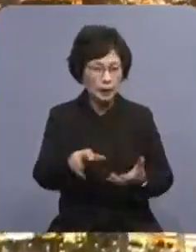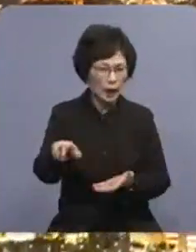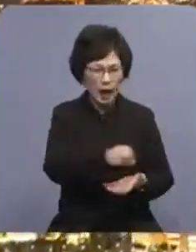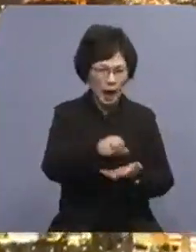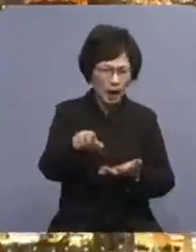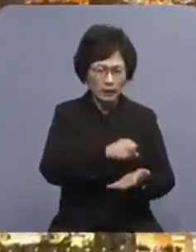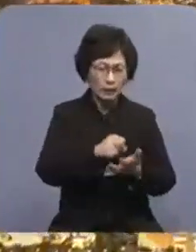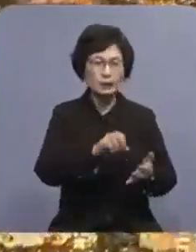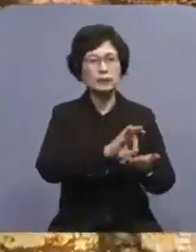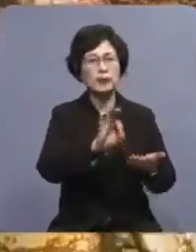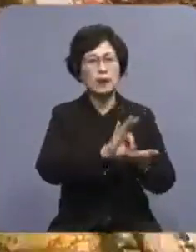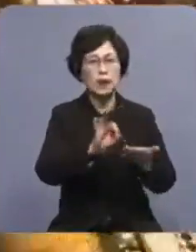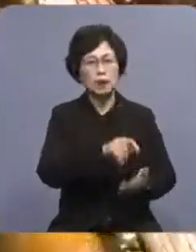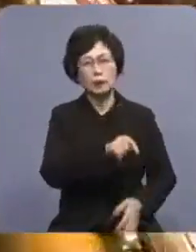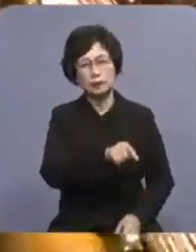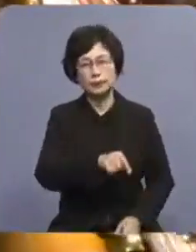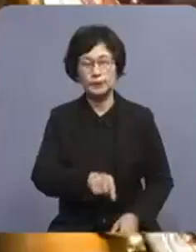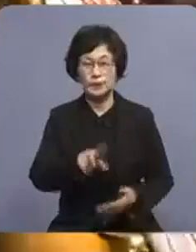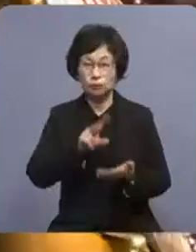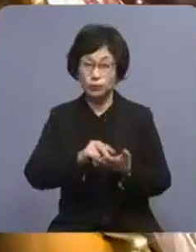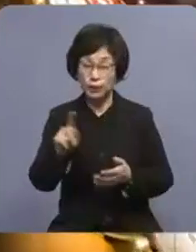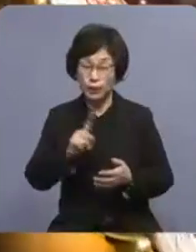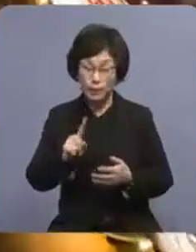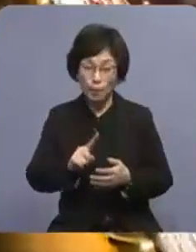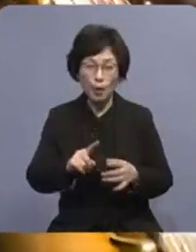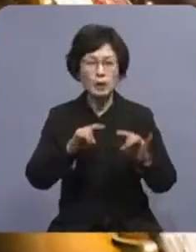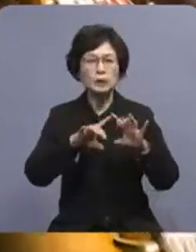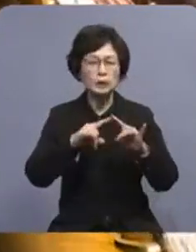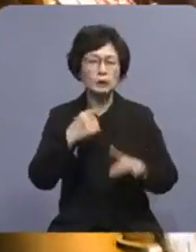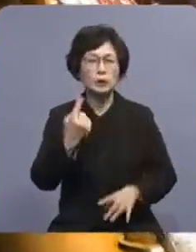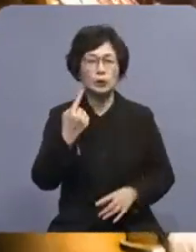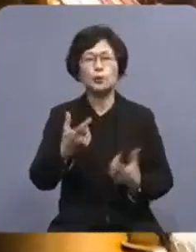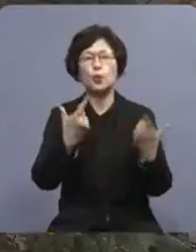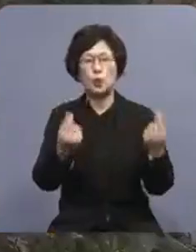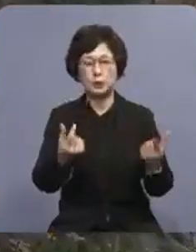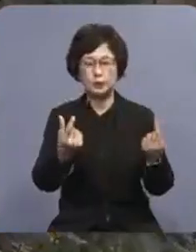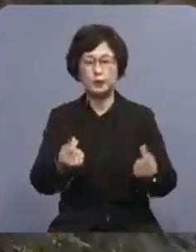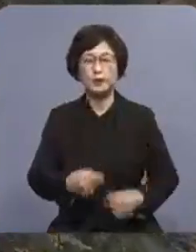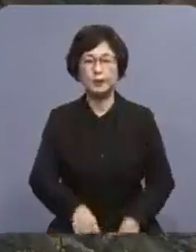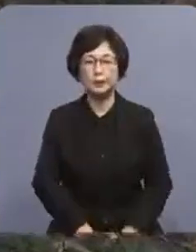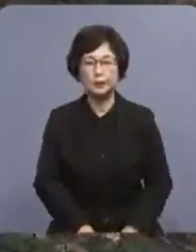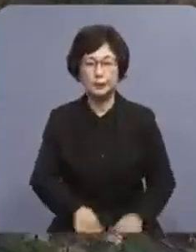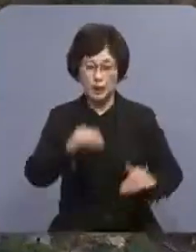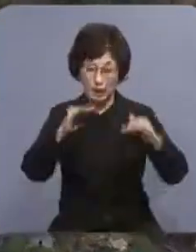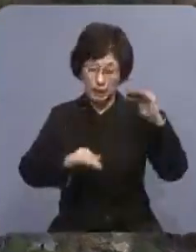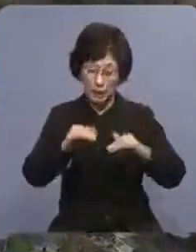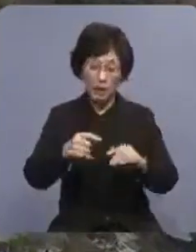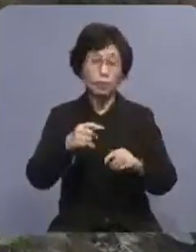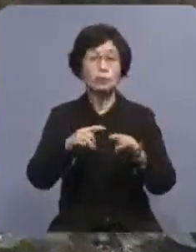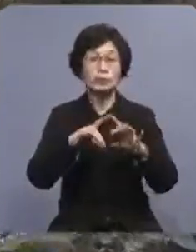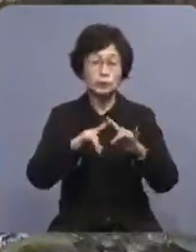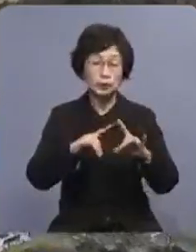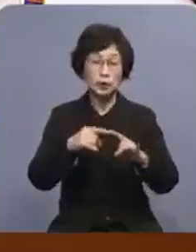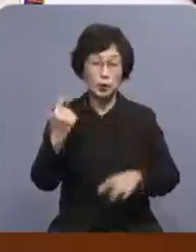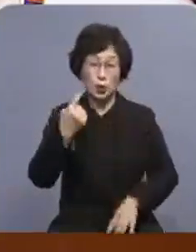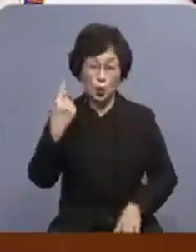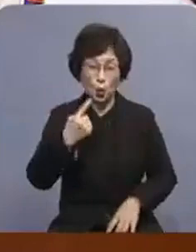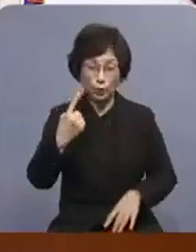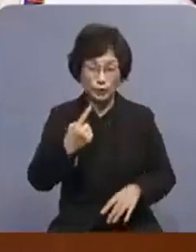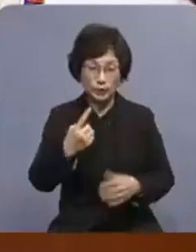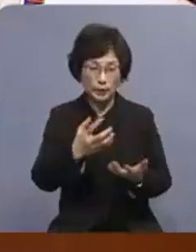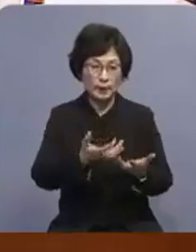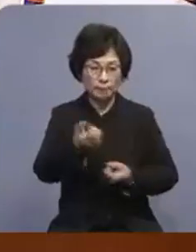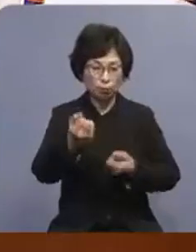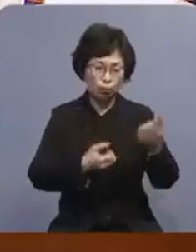끌어다 쓰고 있는 셈입니다 문제는 전기요금은 같다는 겁니다 차등 전기요금제 적용을 규정한